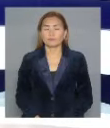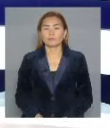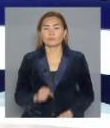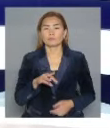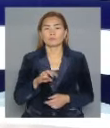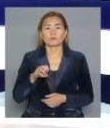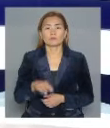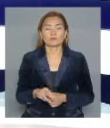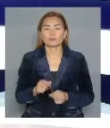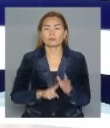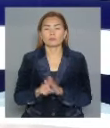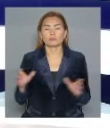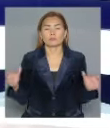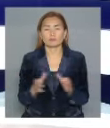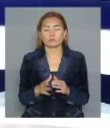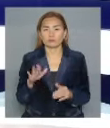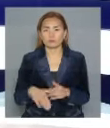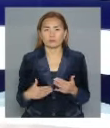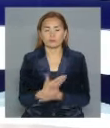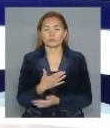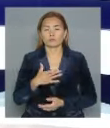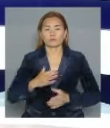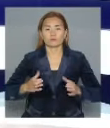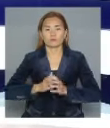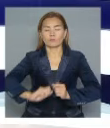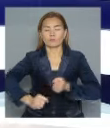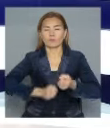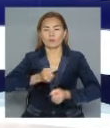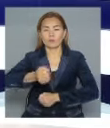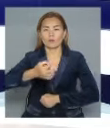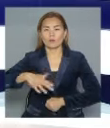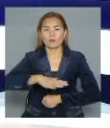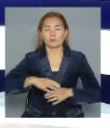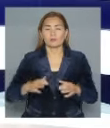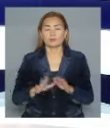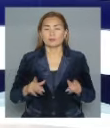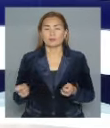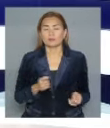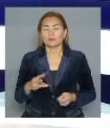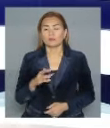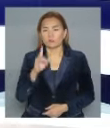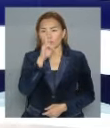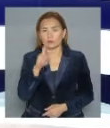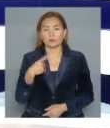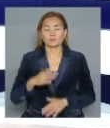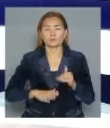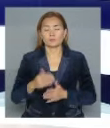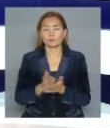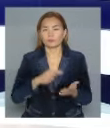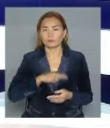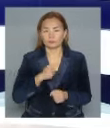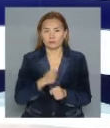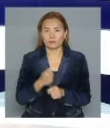Аманат партиясының бастауыш партия ұйымы жаңа мүшелермен толықты. Атырау облыстық партия филиалының төрағасы мұнай химия саласы